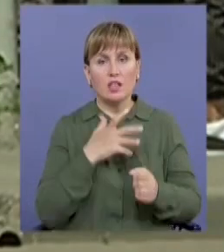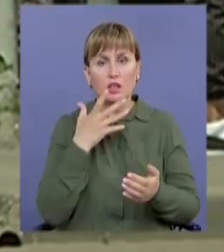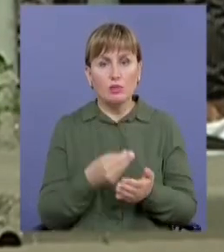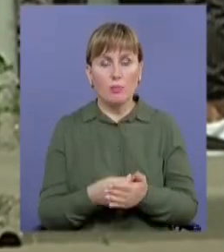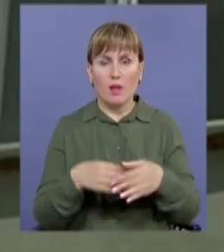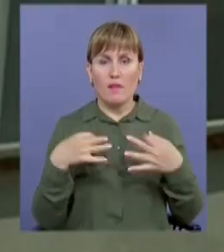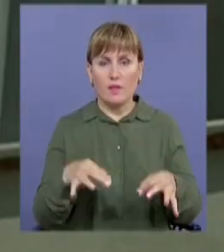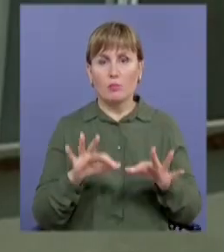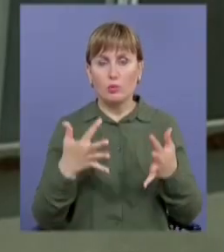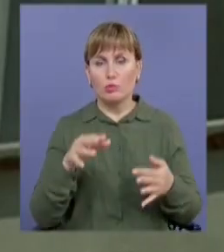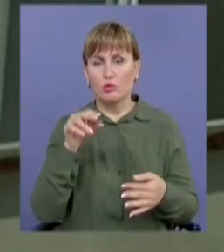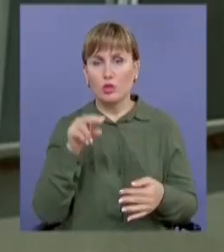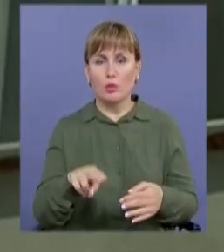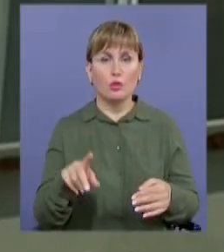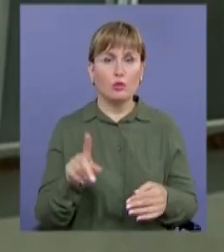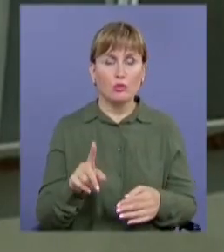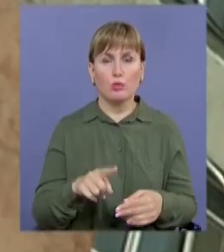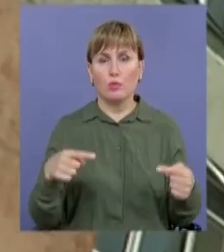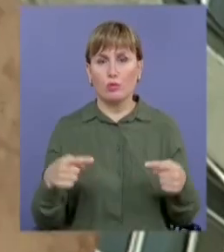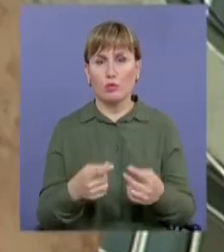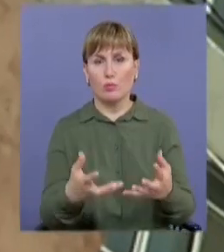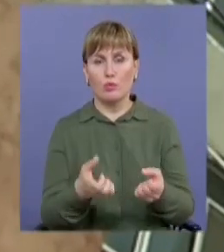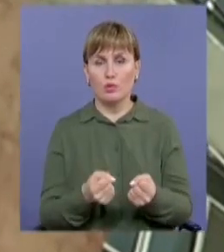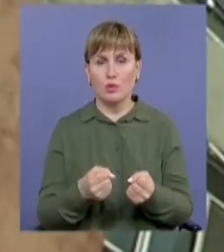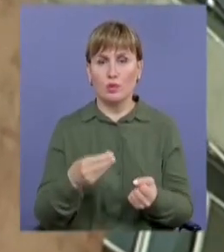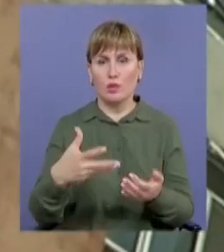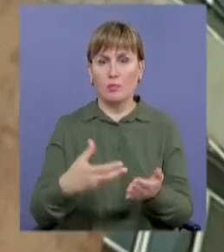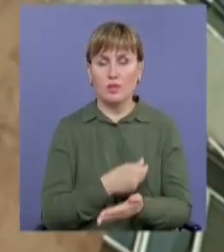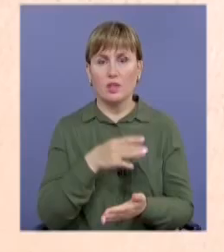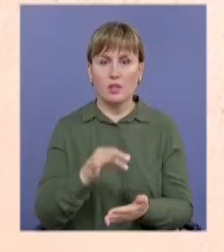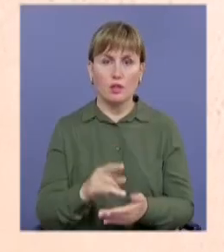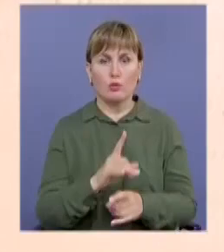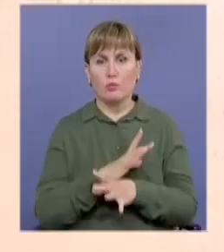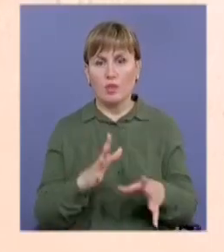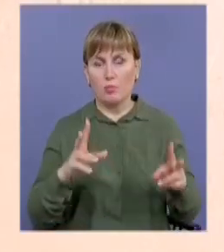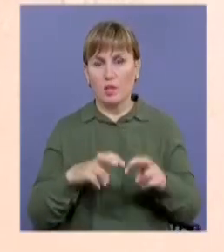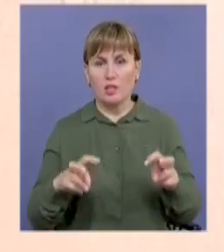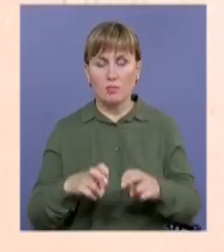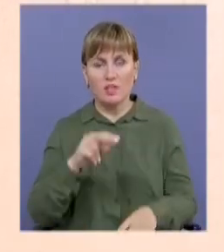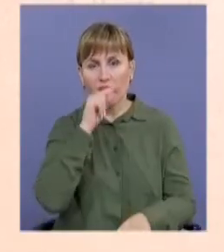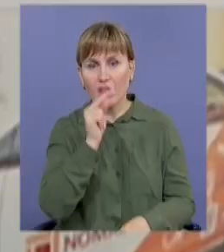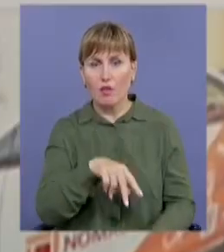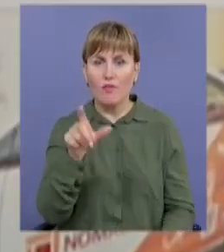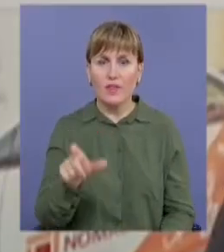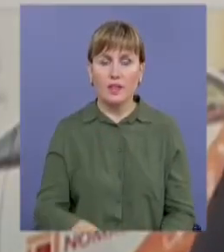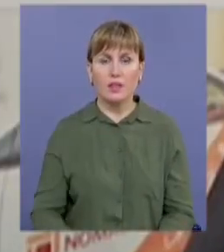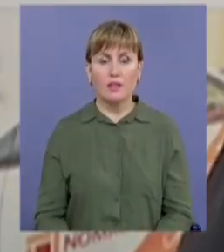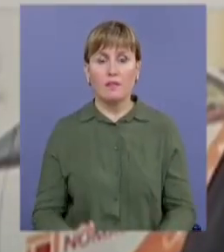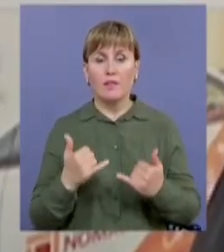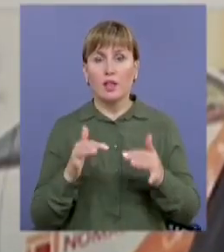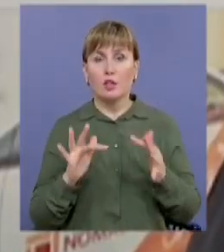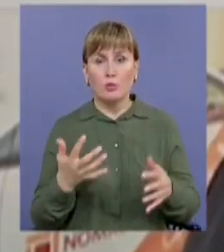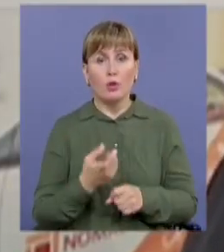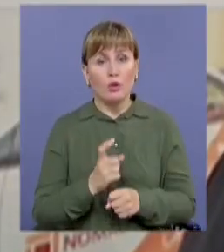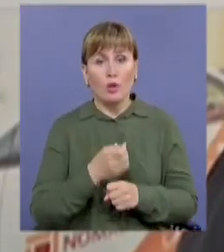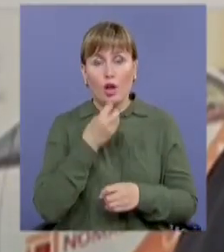собственные авто на случай ЧП, чтобы наверняка получить компенсацию и избежать разбирательств с виновниками. В данном случае